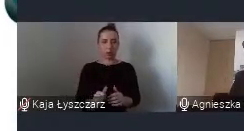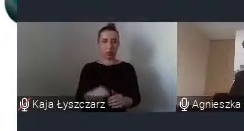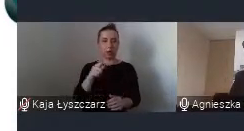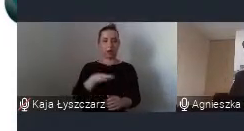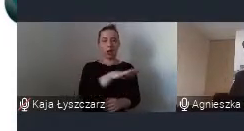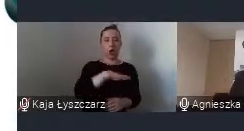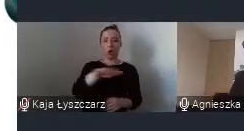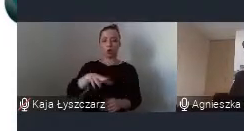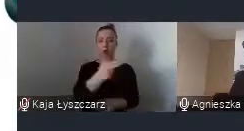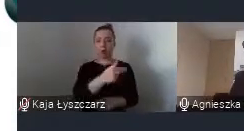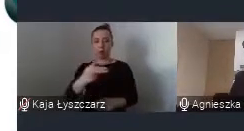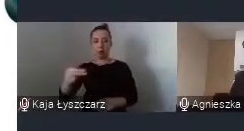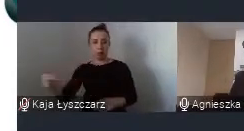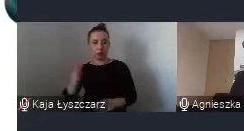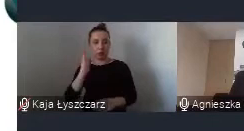tematyczne będą wskazywane